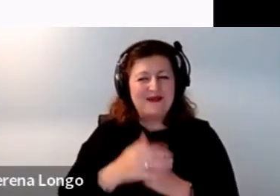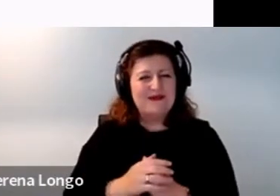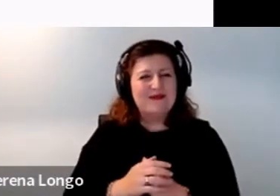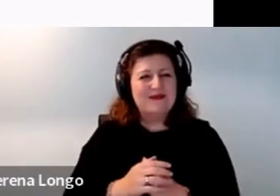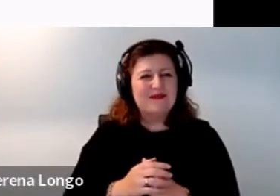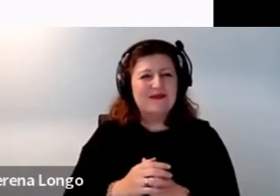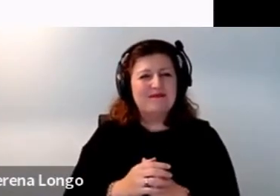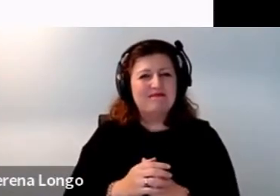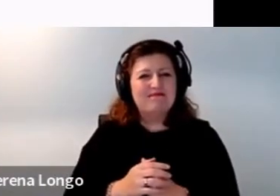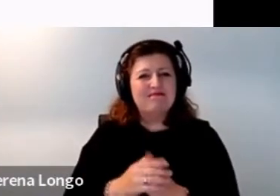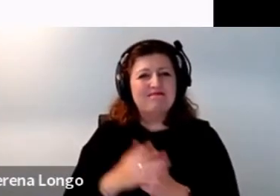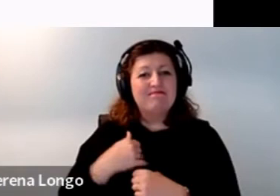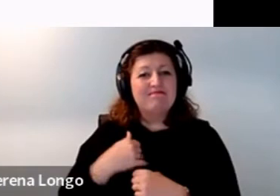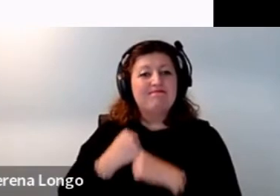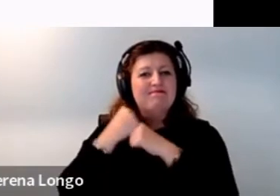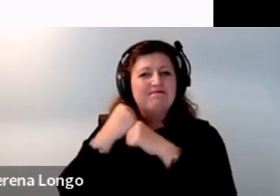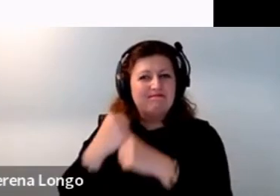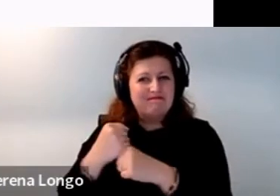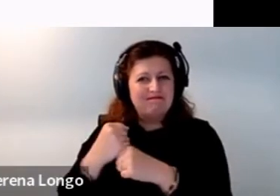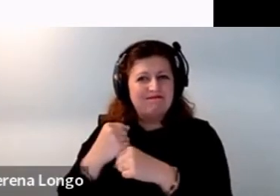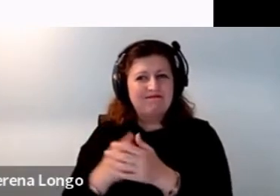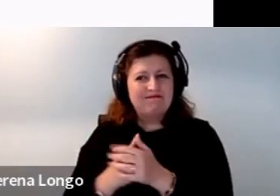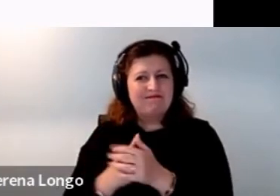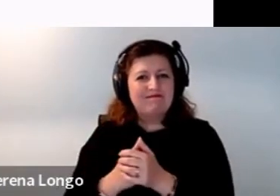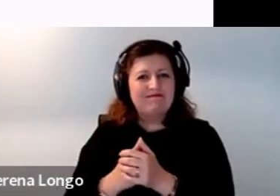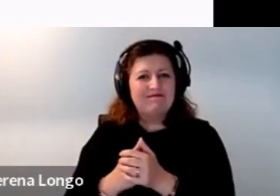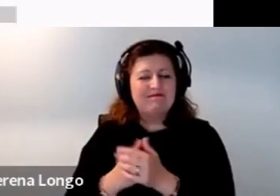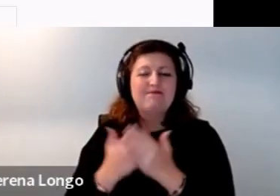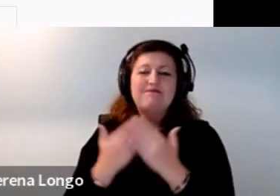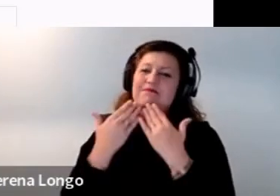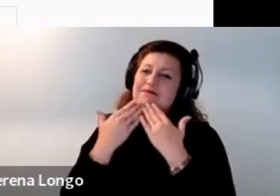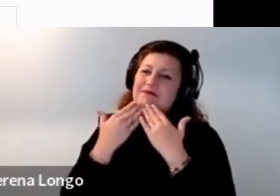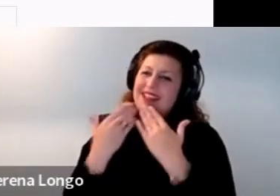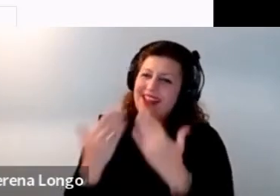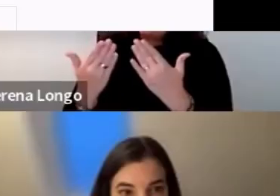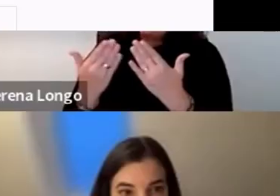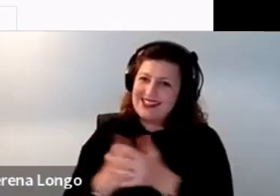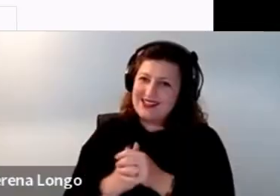E ti lascio la parola. Grazie.